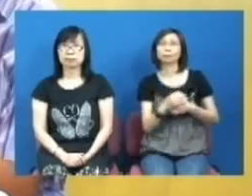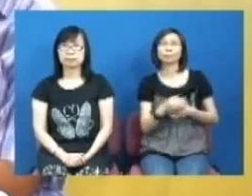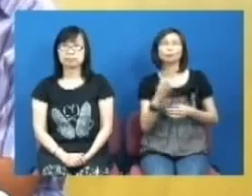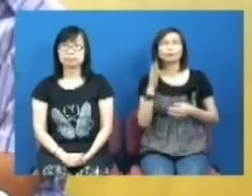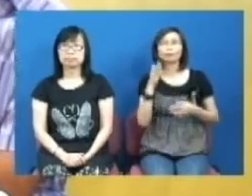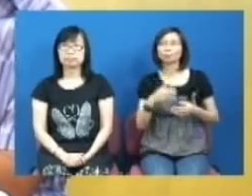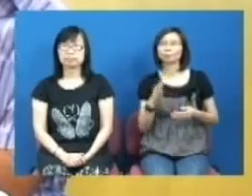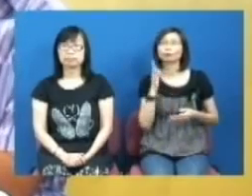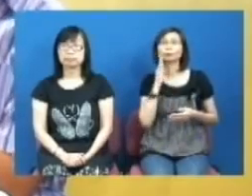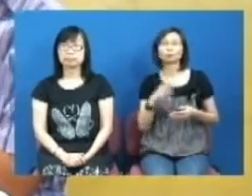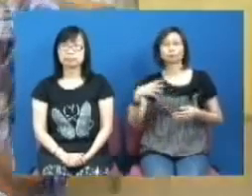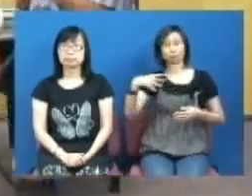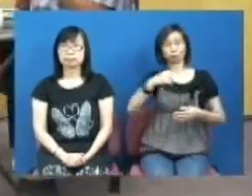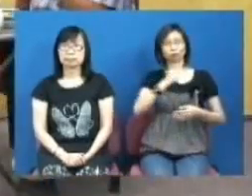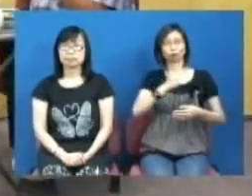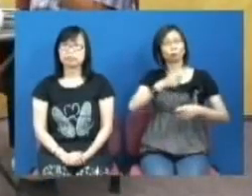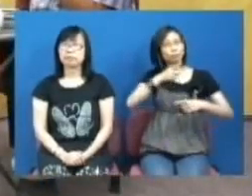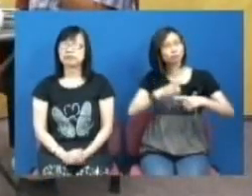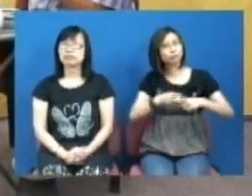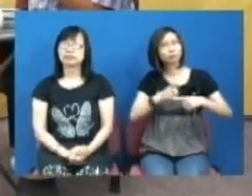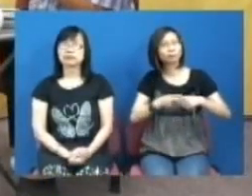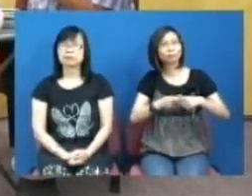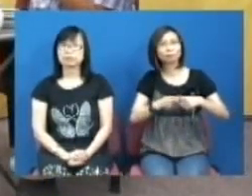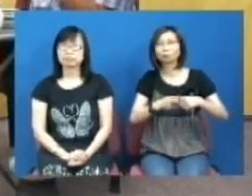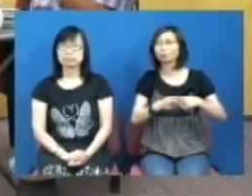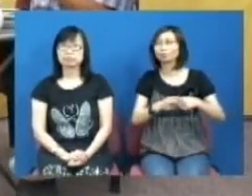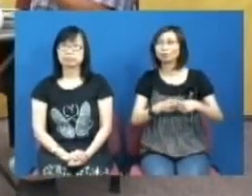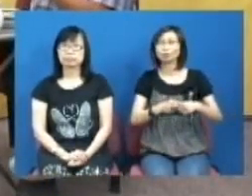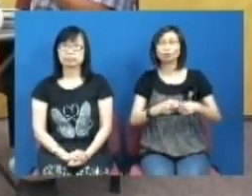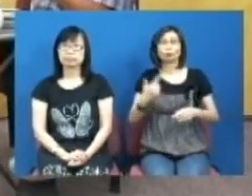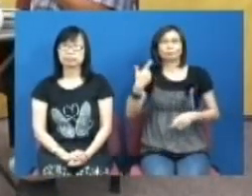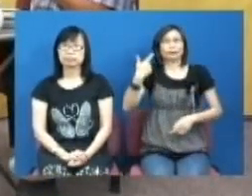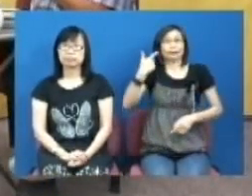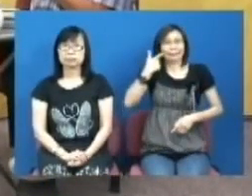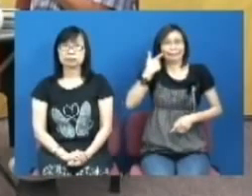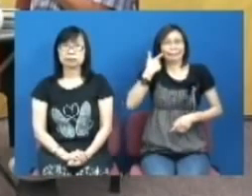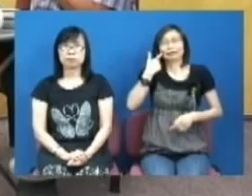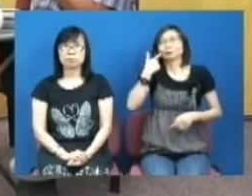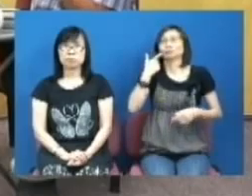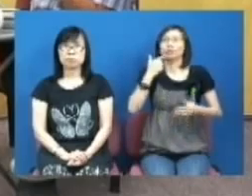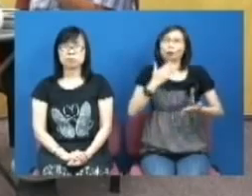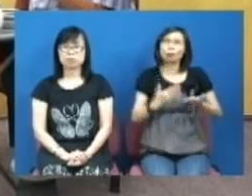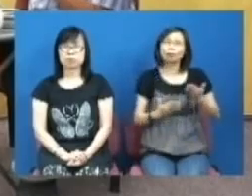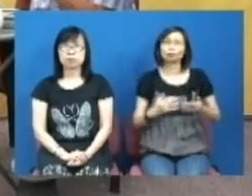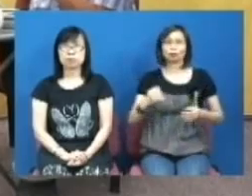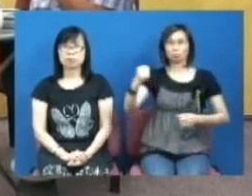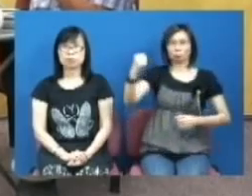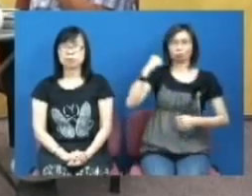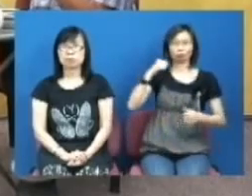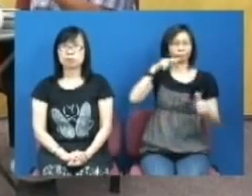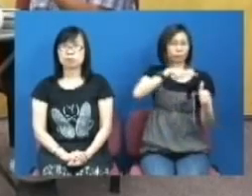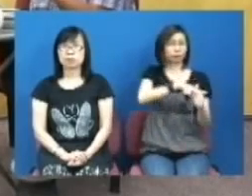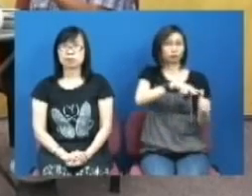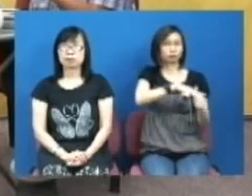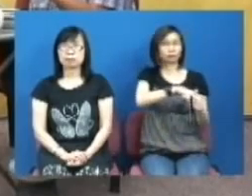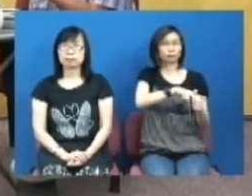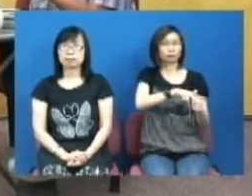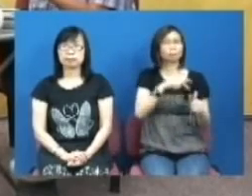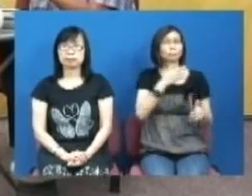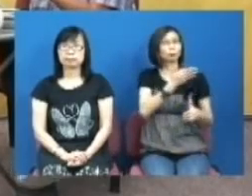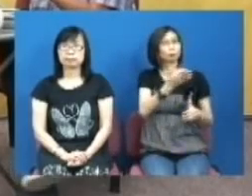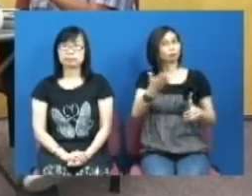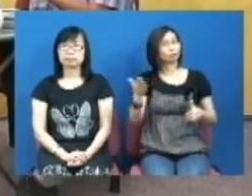主權， 有限主權喺度， 但係實際上其實係一個好嚴密。或者甚至是一個很強大的控制呢，這個第一件事，